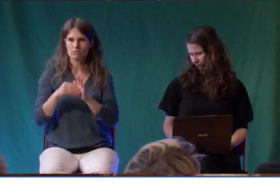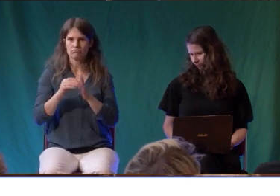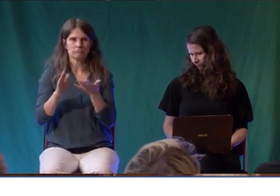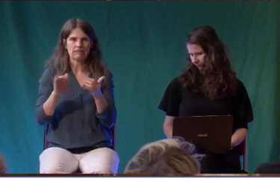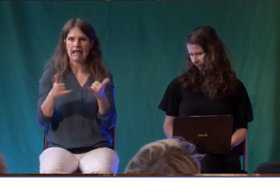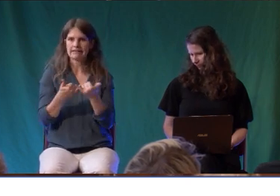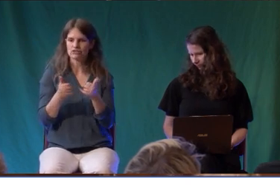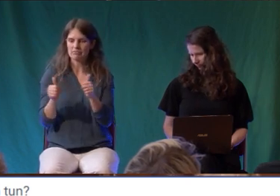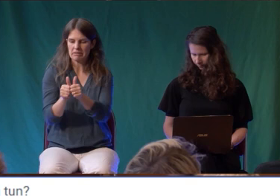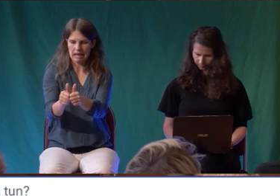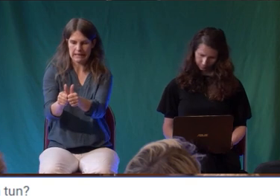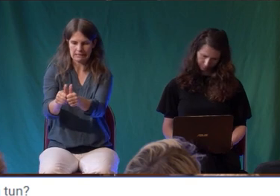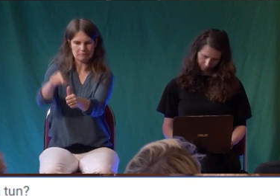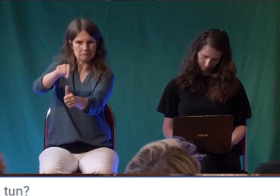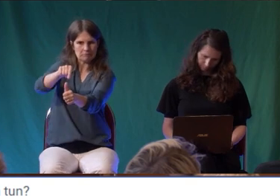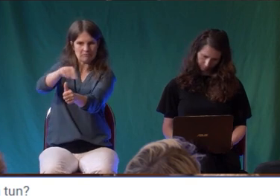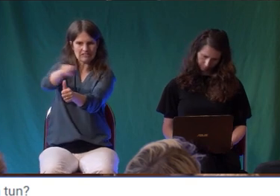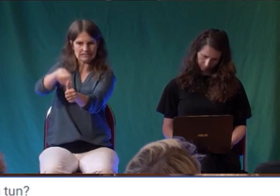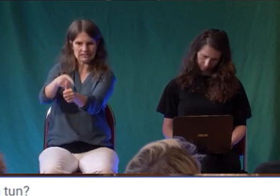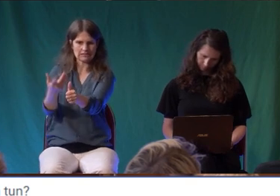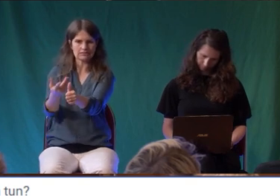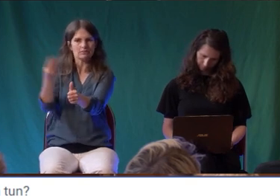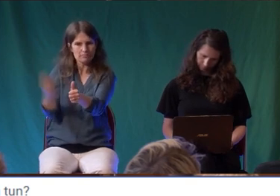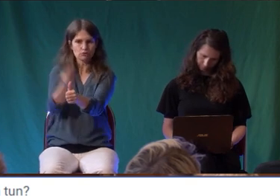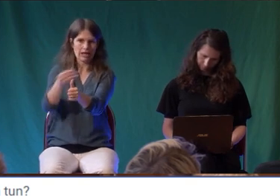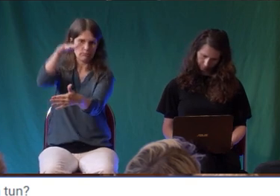vorher eigentlich noch keiner so genau gemacht